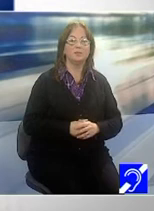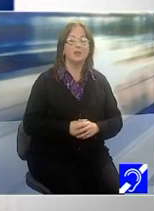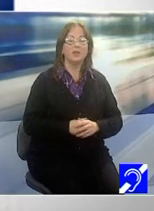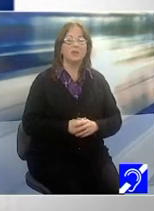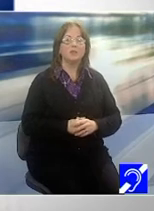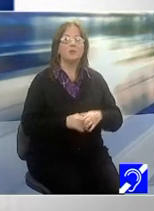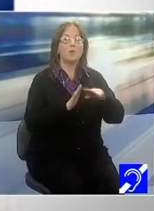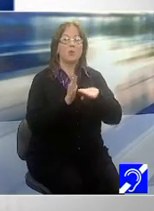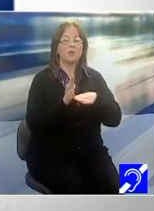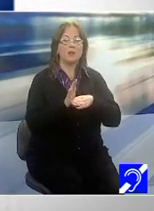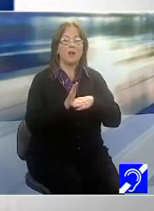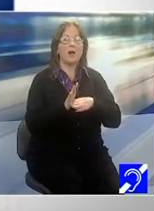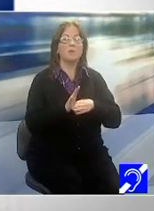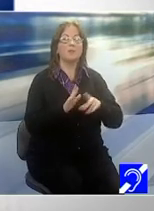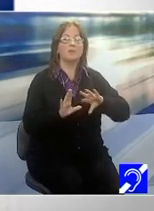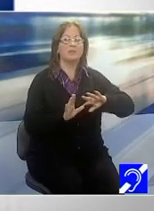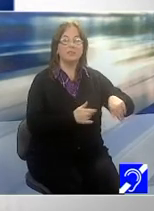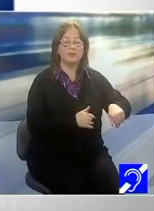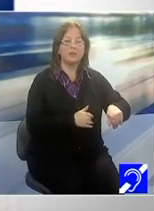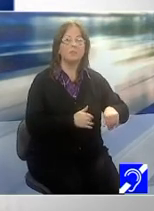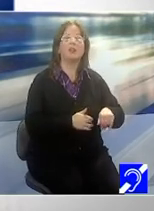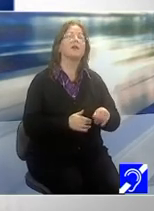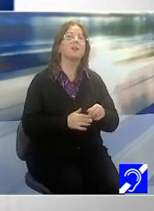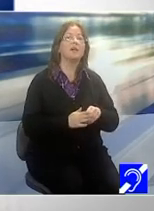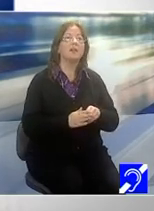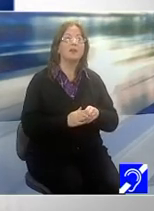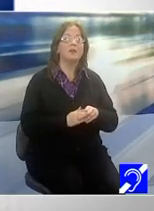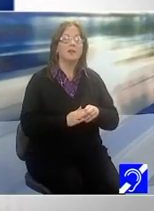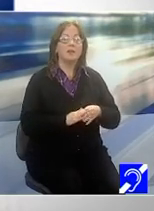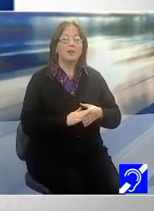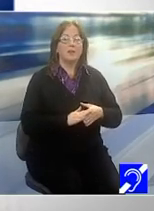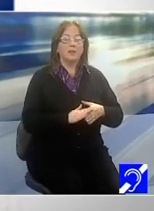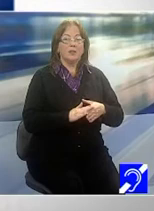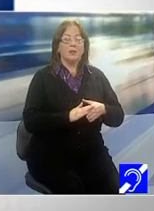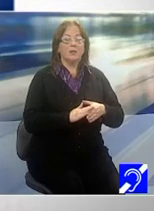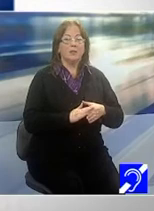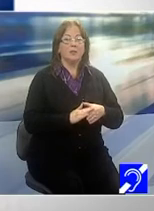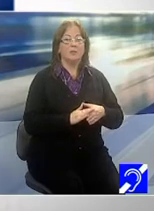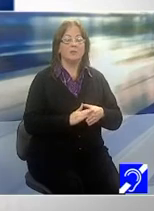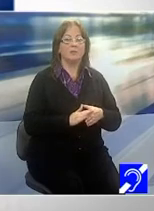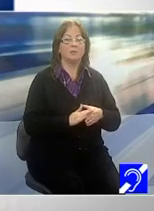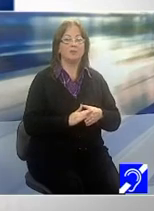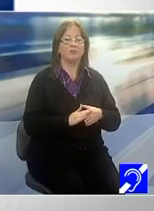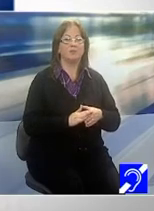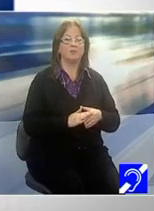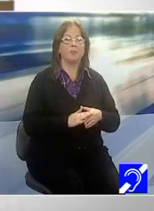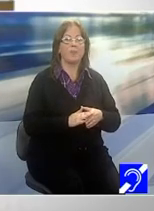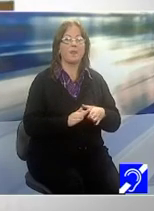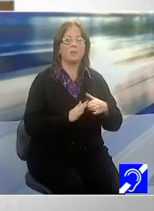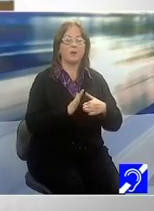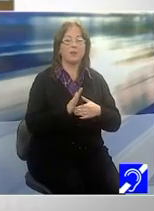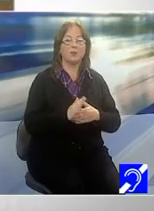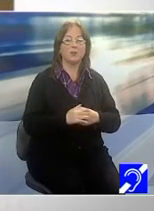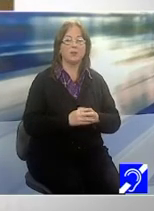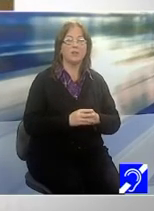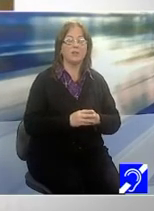planul de renegociere a deficitului structural, care restricționează capacitatea guvernului de a se împrumuta pentru plata cheltuielilor suplimentare. Tăiată de pe listă